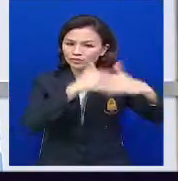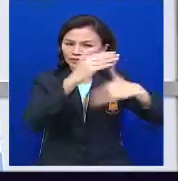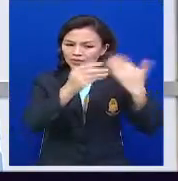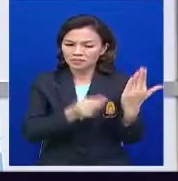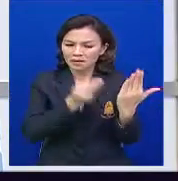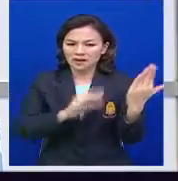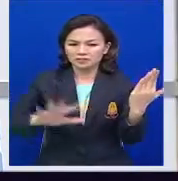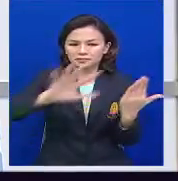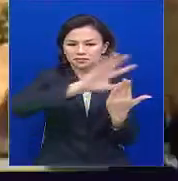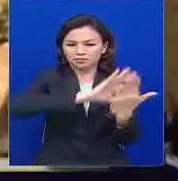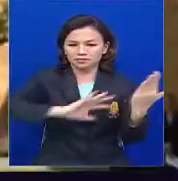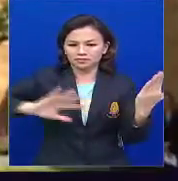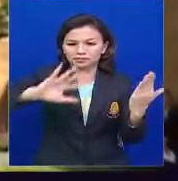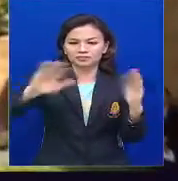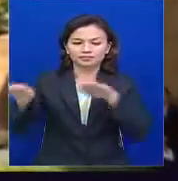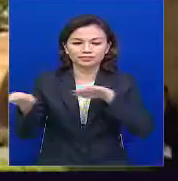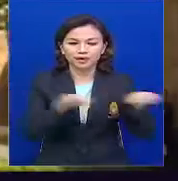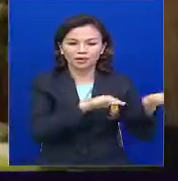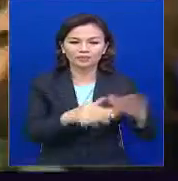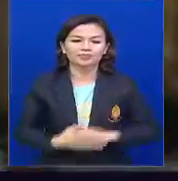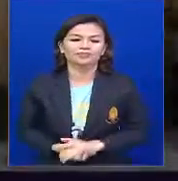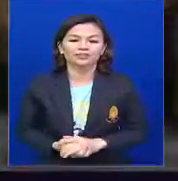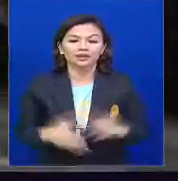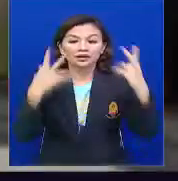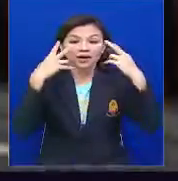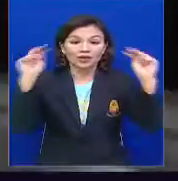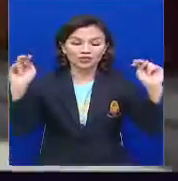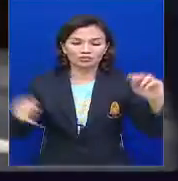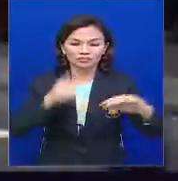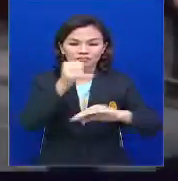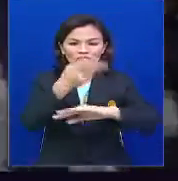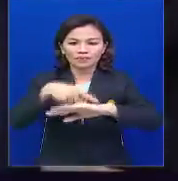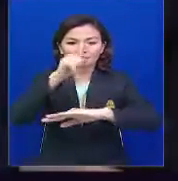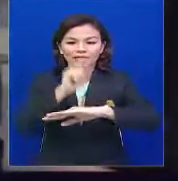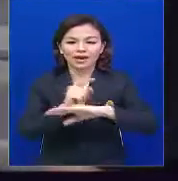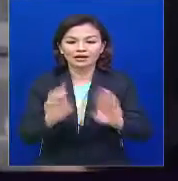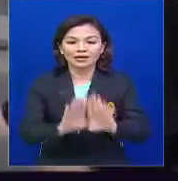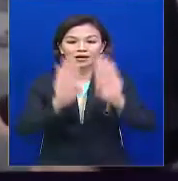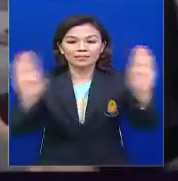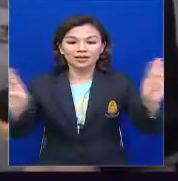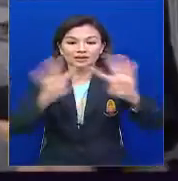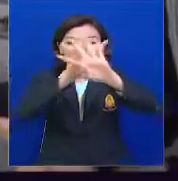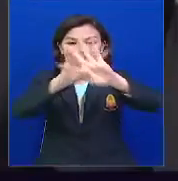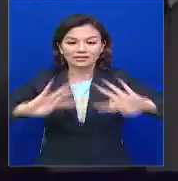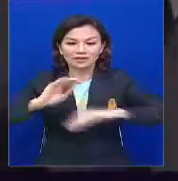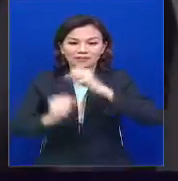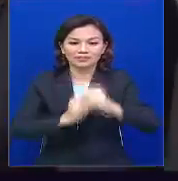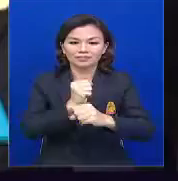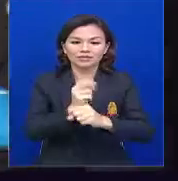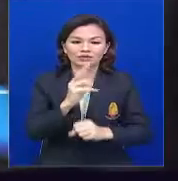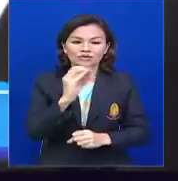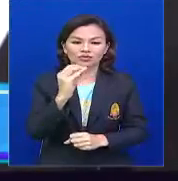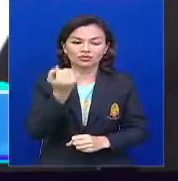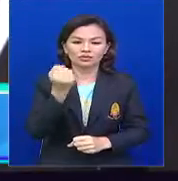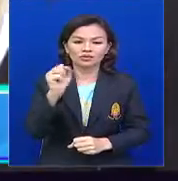คพลเอกประยุทธ์จันทร์โอชานายกรัฐมนตรีเป็นประธานเปิดงานวันฉลองอาเซียนหรือว่าอาเซียนเดย์2016นะครับและเป็นประธานในพิธี